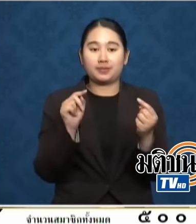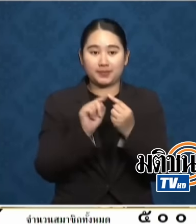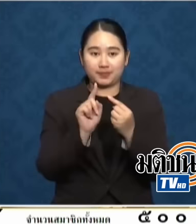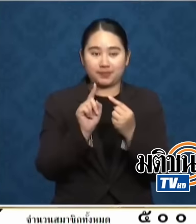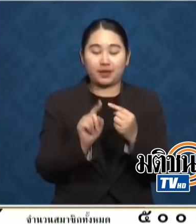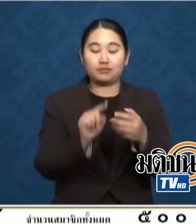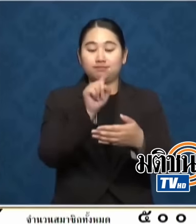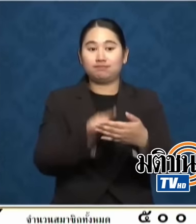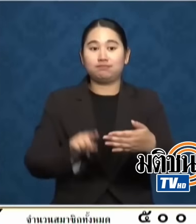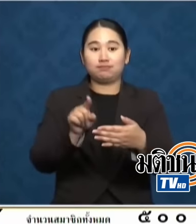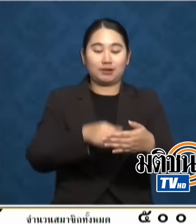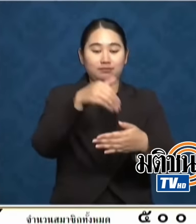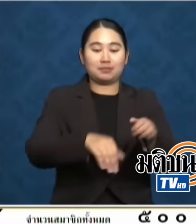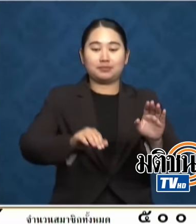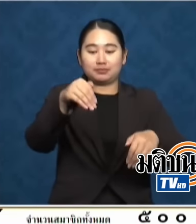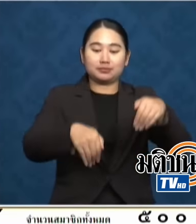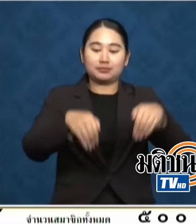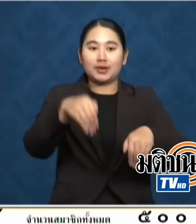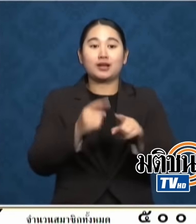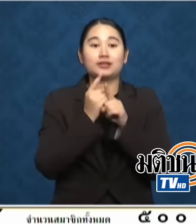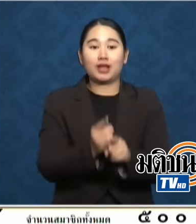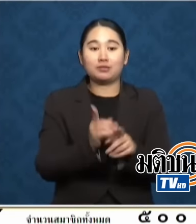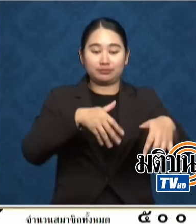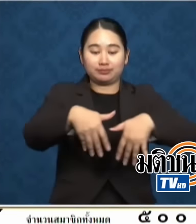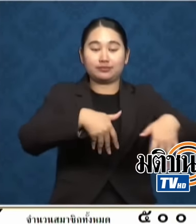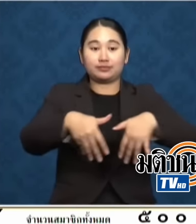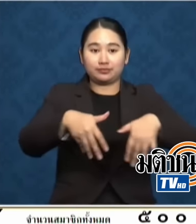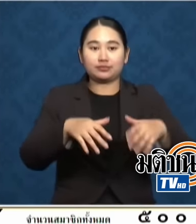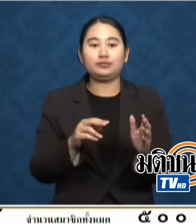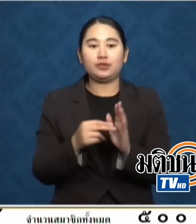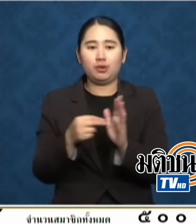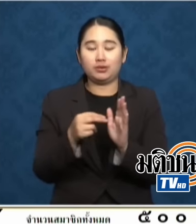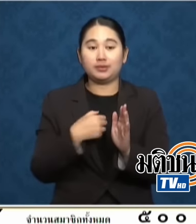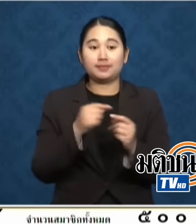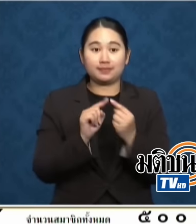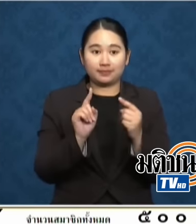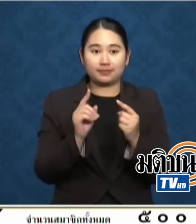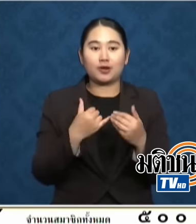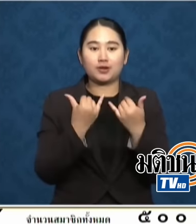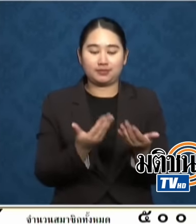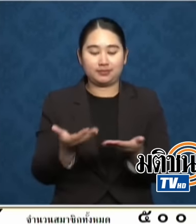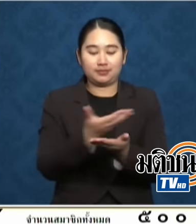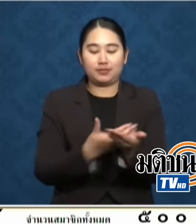เลือกตั้งมาจากภาคส่วนต่างๆของประชาชนตรงนี้แหละครับคือประเด็นที่เรากำลังมาพิจ